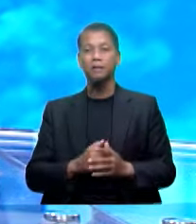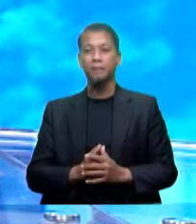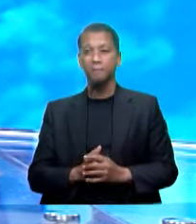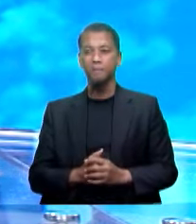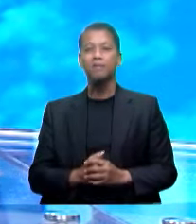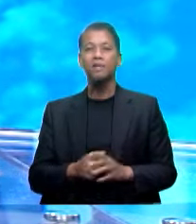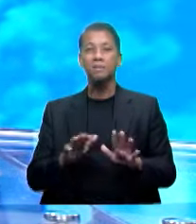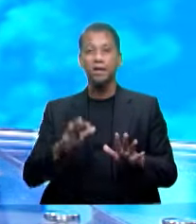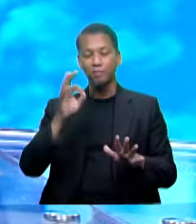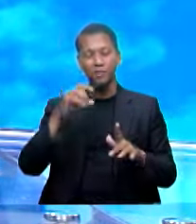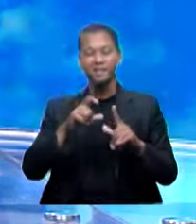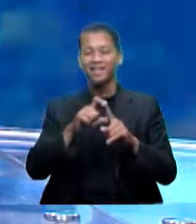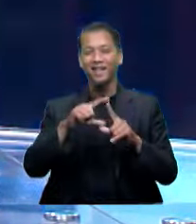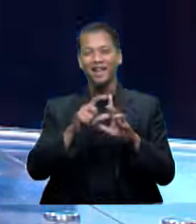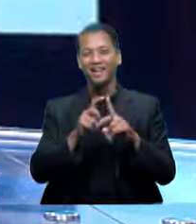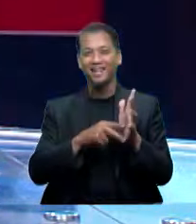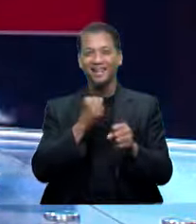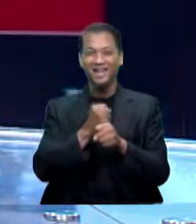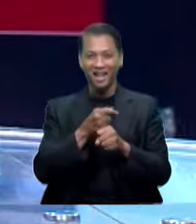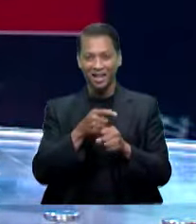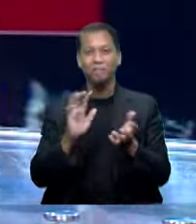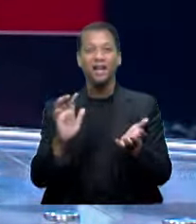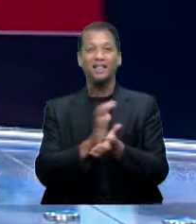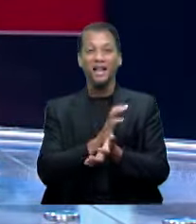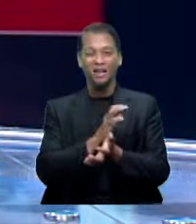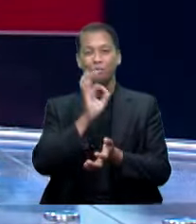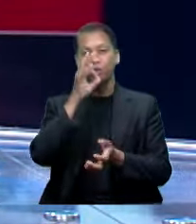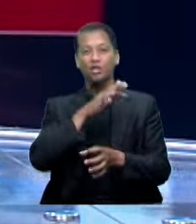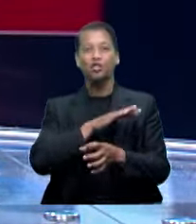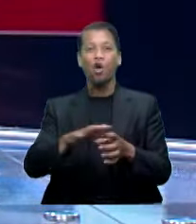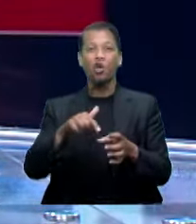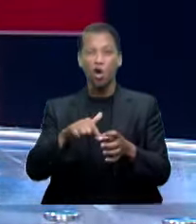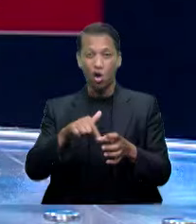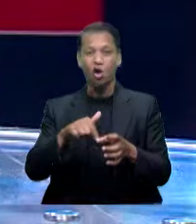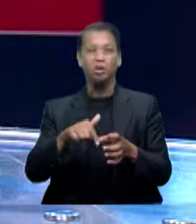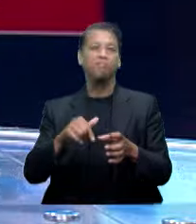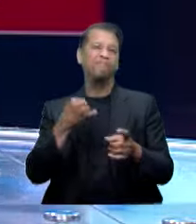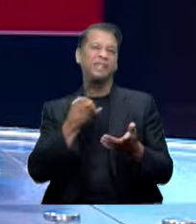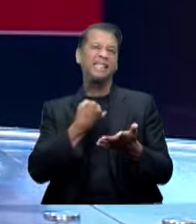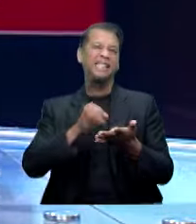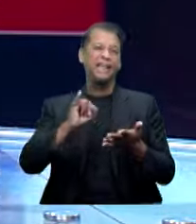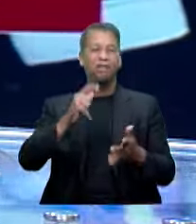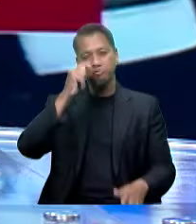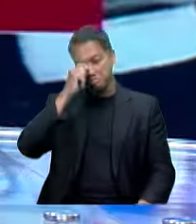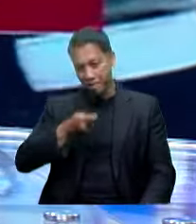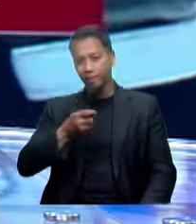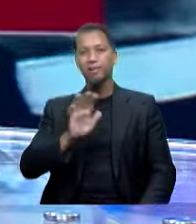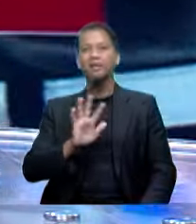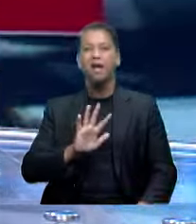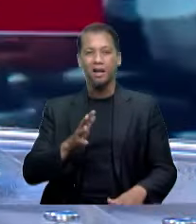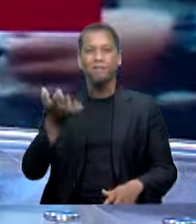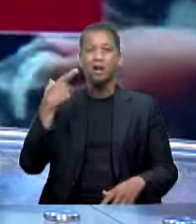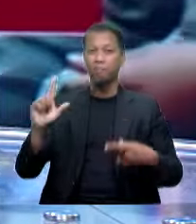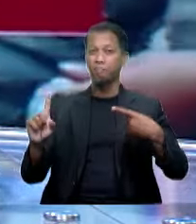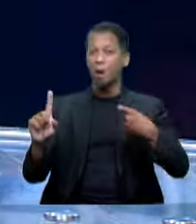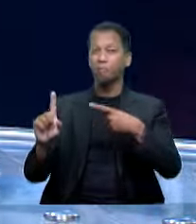sementara itu AKP Dadang Iskandar mantan kabak Ops Polres Solok Selatan dipecat secara tidak hormat setelah menembak mati kasatres krim Polres